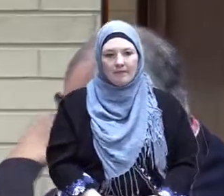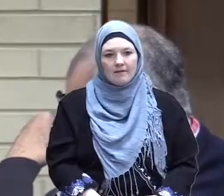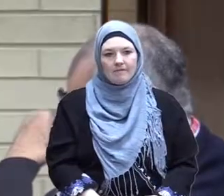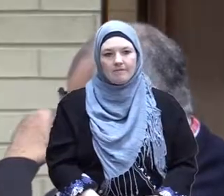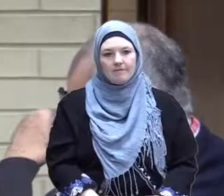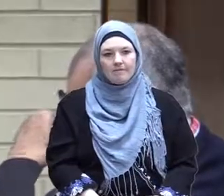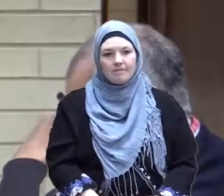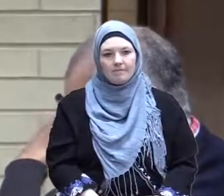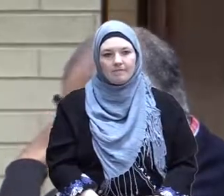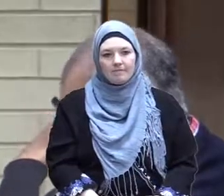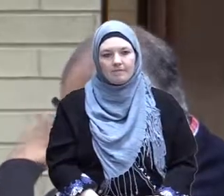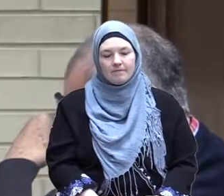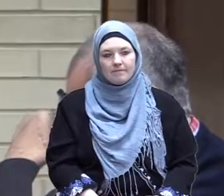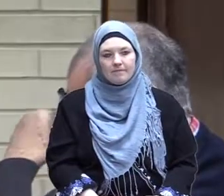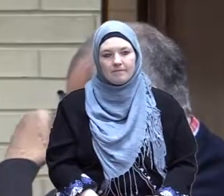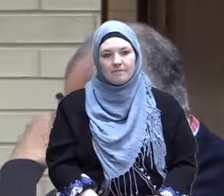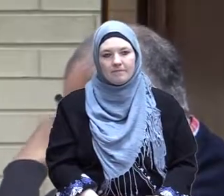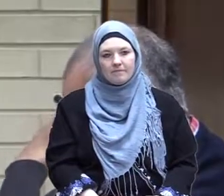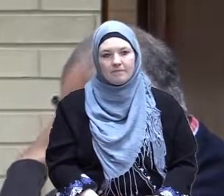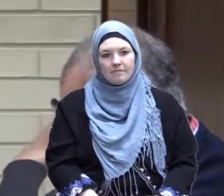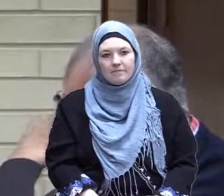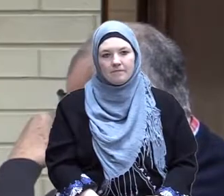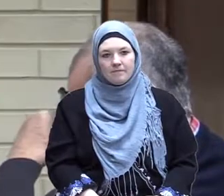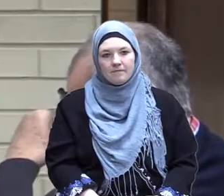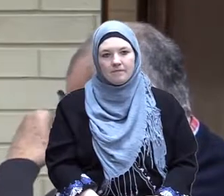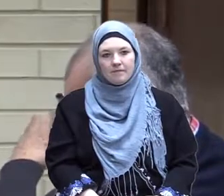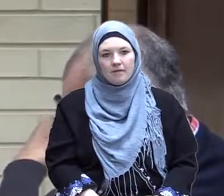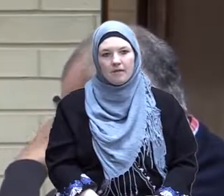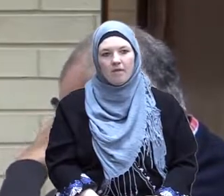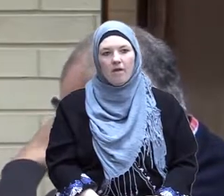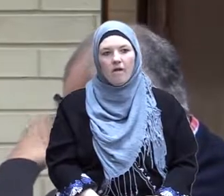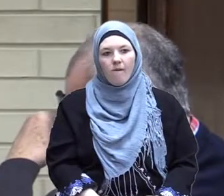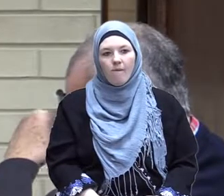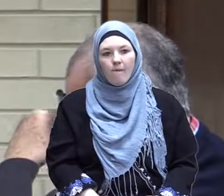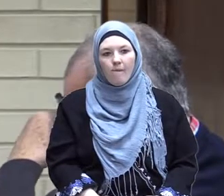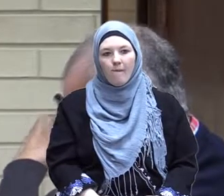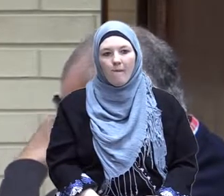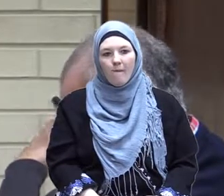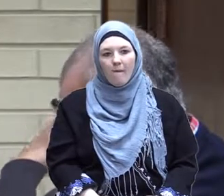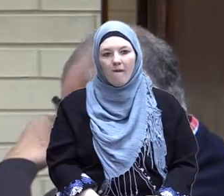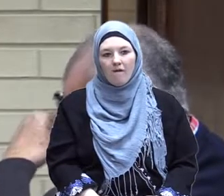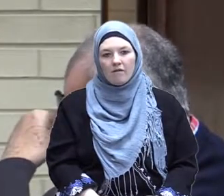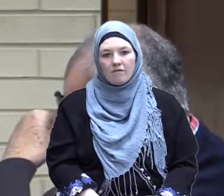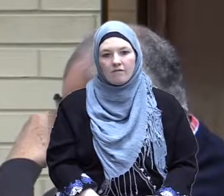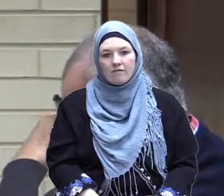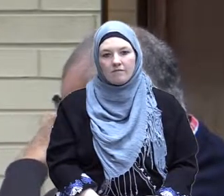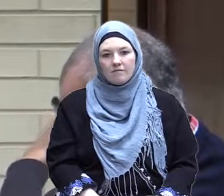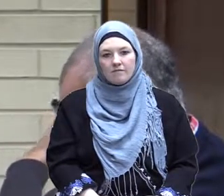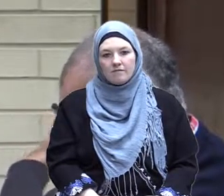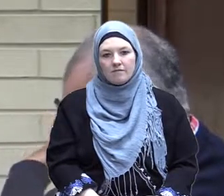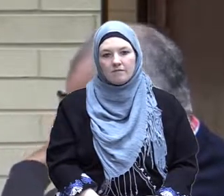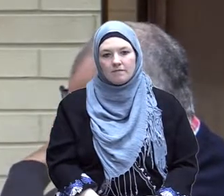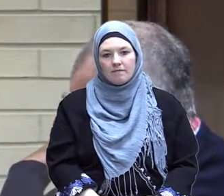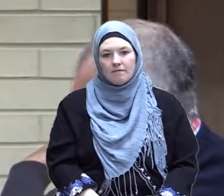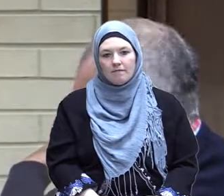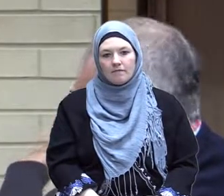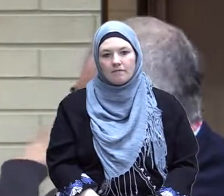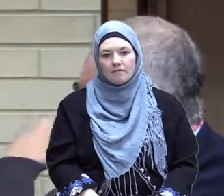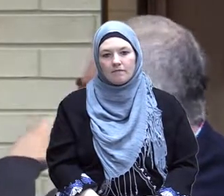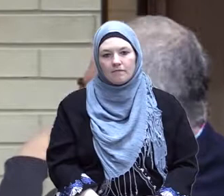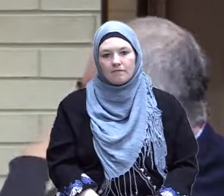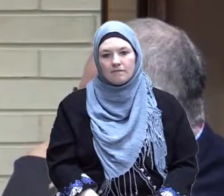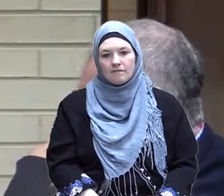مَنْ آمَنَ بِاللَّهِ واليوم الآخر والملائكة والكتاب والنبيين وآتى المال